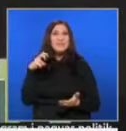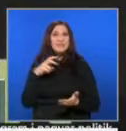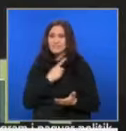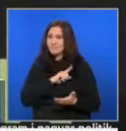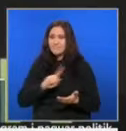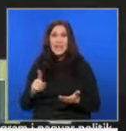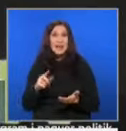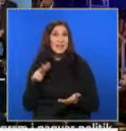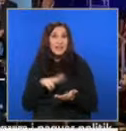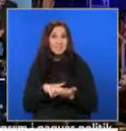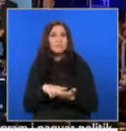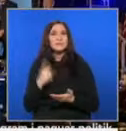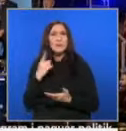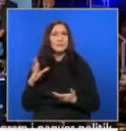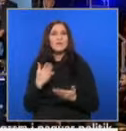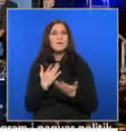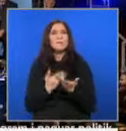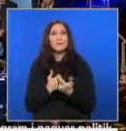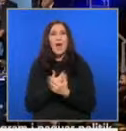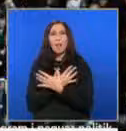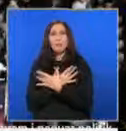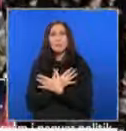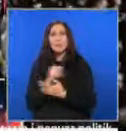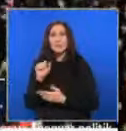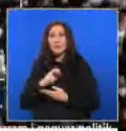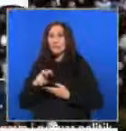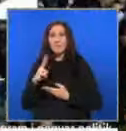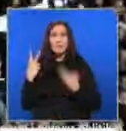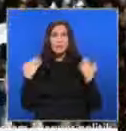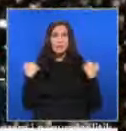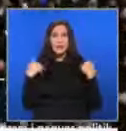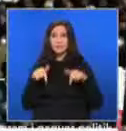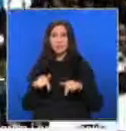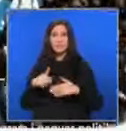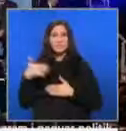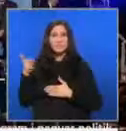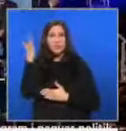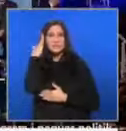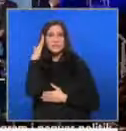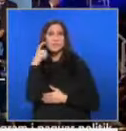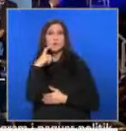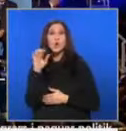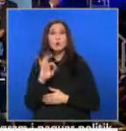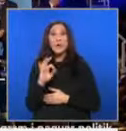За първи път албанските партии излизат с двама кандидати. Настоящият външен министър Бояр Османи е